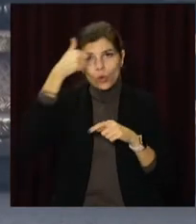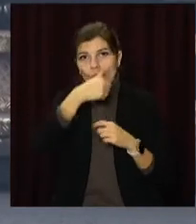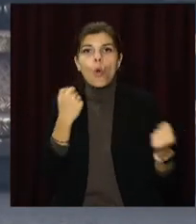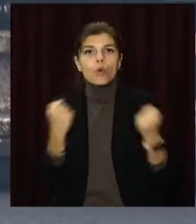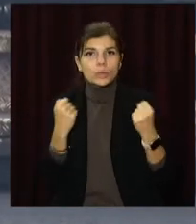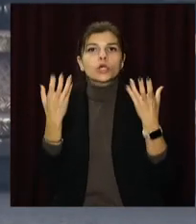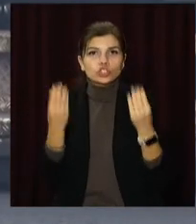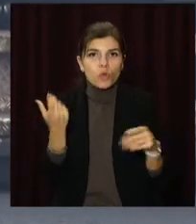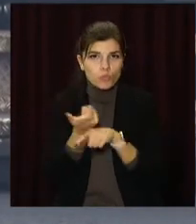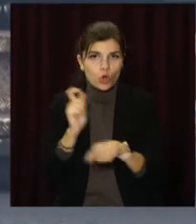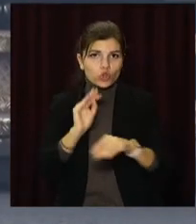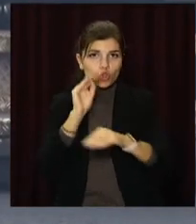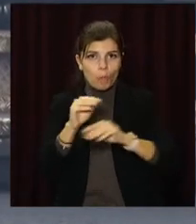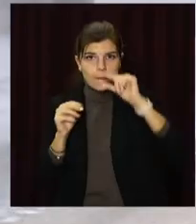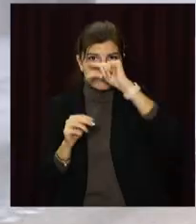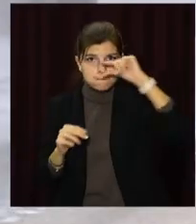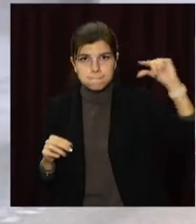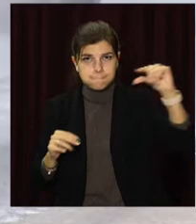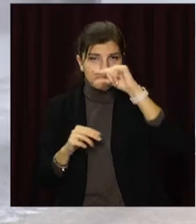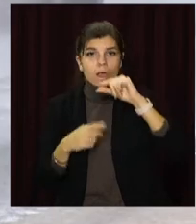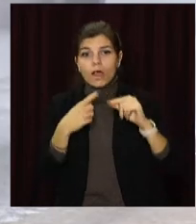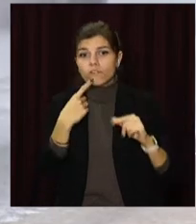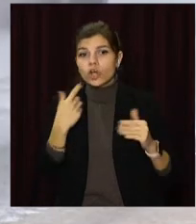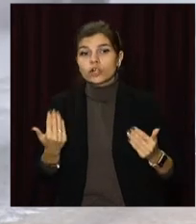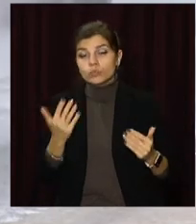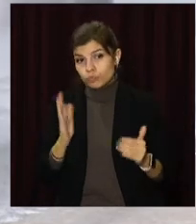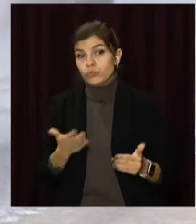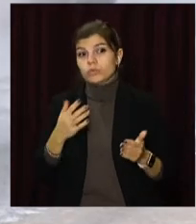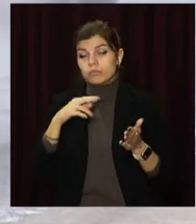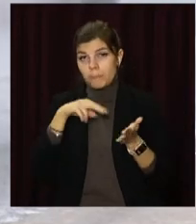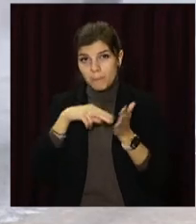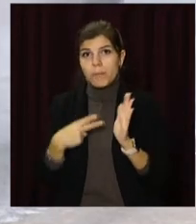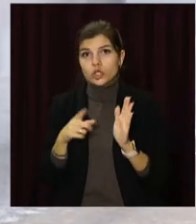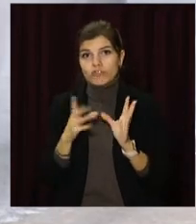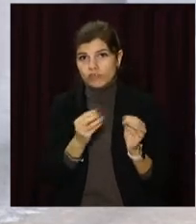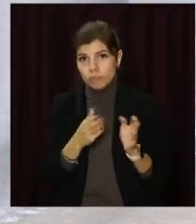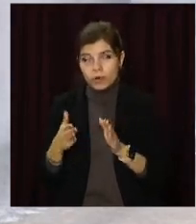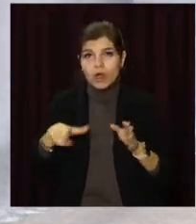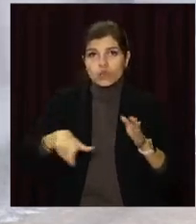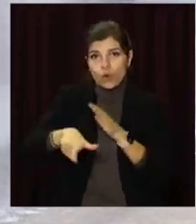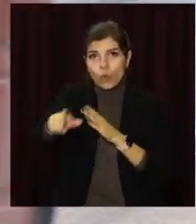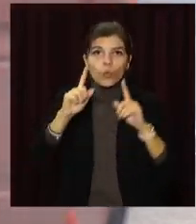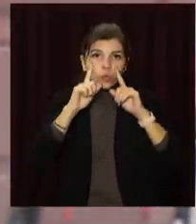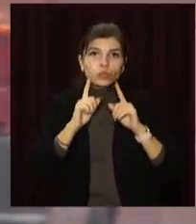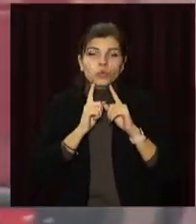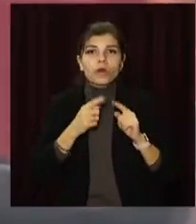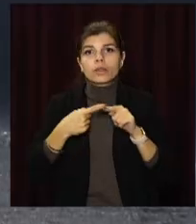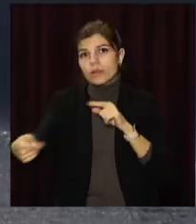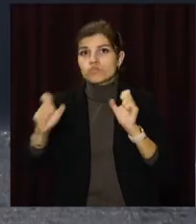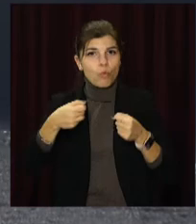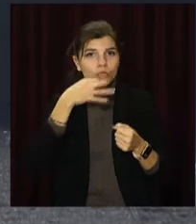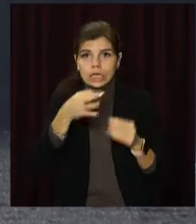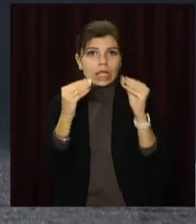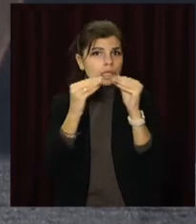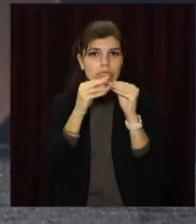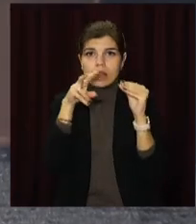укріплять ще більше. Тож дорога має служити жителям Обухівки та автомобілістам, що рухаються із Дніпра в київському напрямку наступні 10 років. Такий